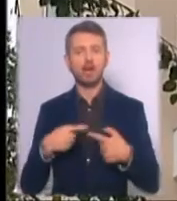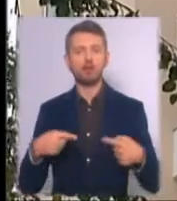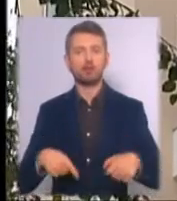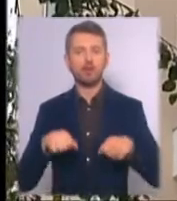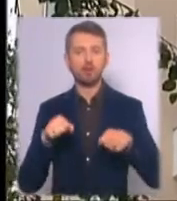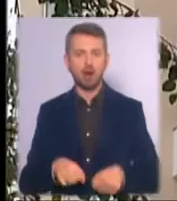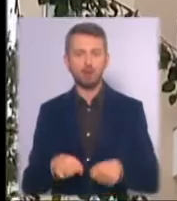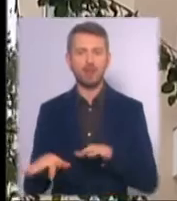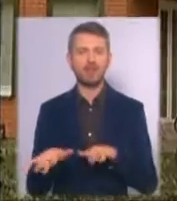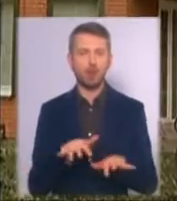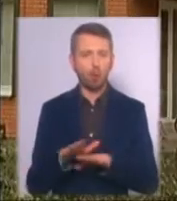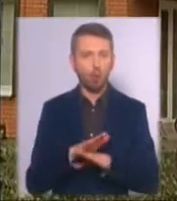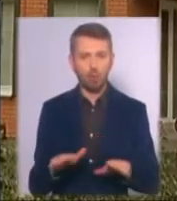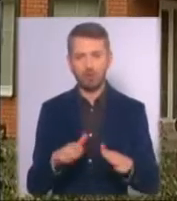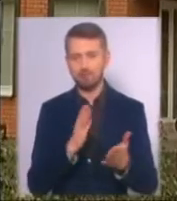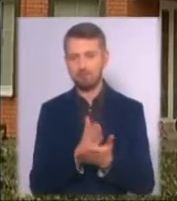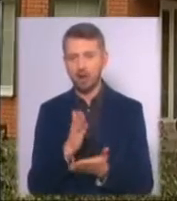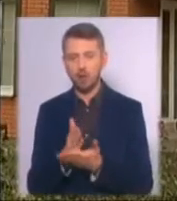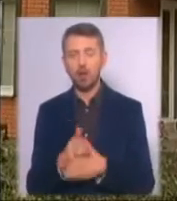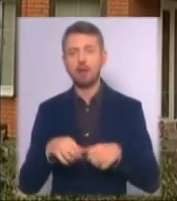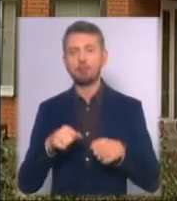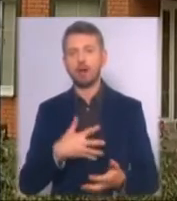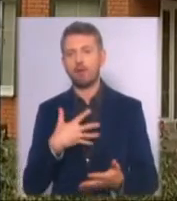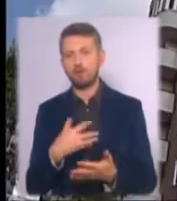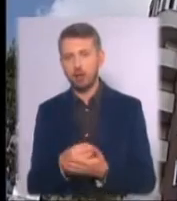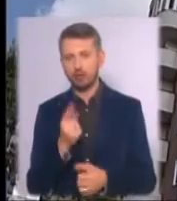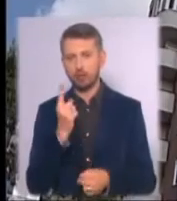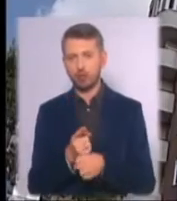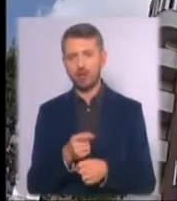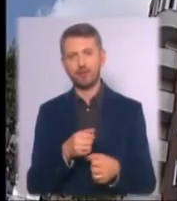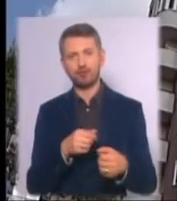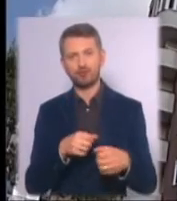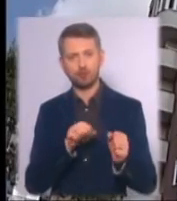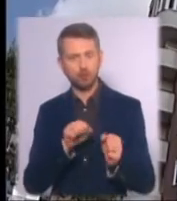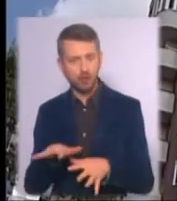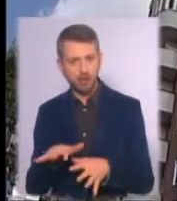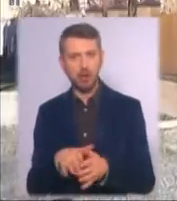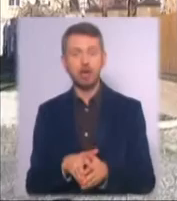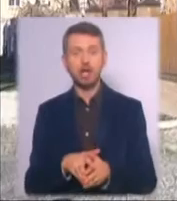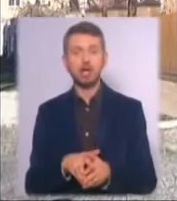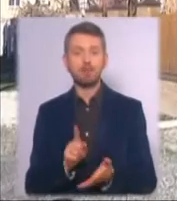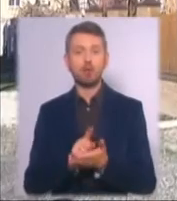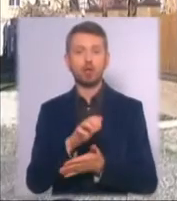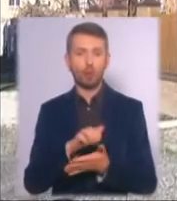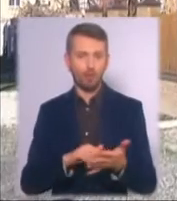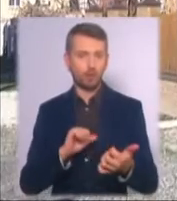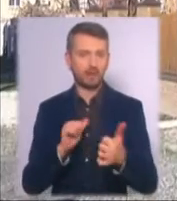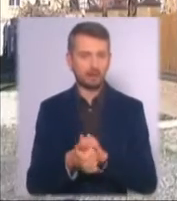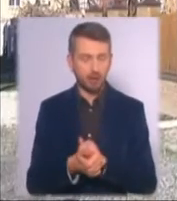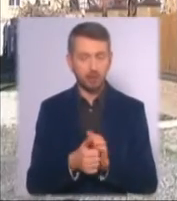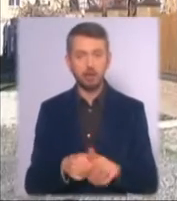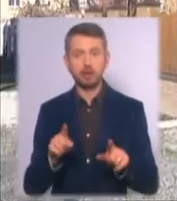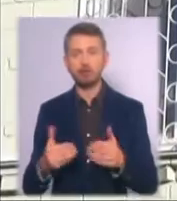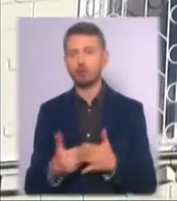права власності, заборони відчуження та арешту нерухомого майна, податкової застави, предметом якої є нерухоме майно. Також